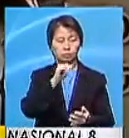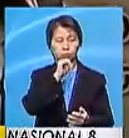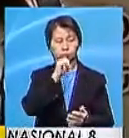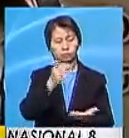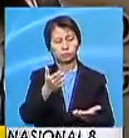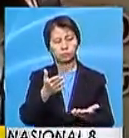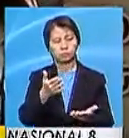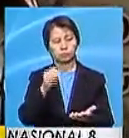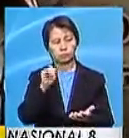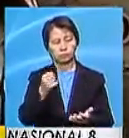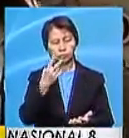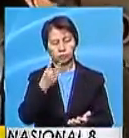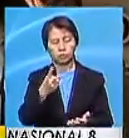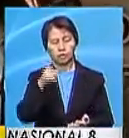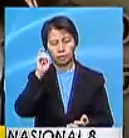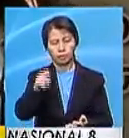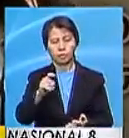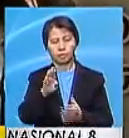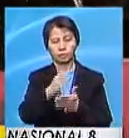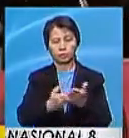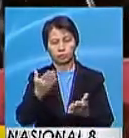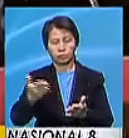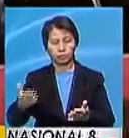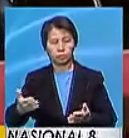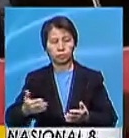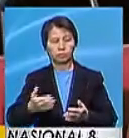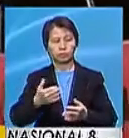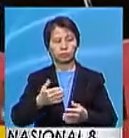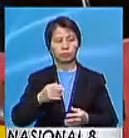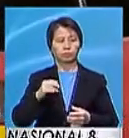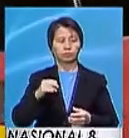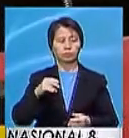government agency. It must be something private.